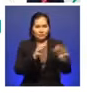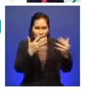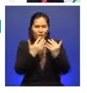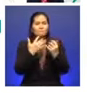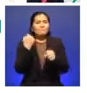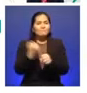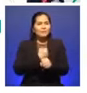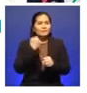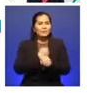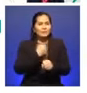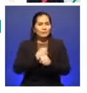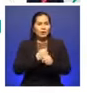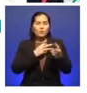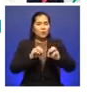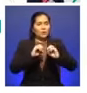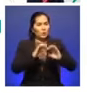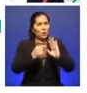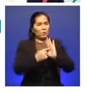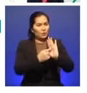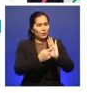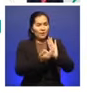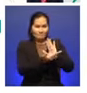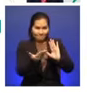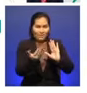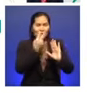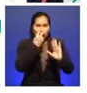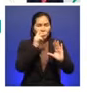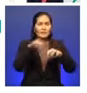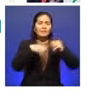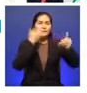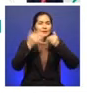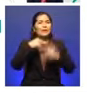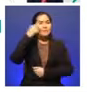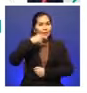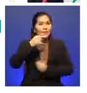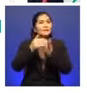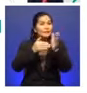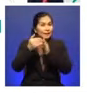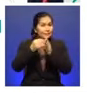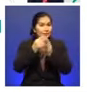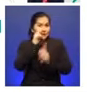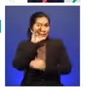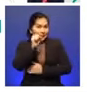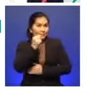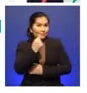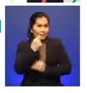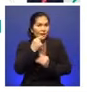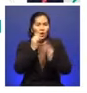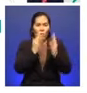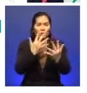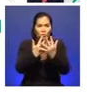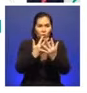ให้เขาสอนและก็สาธิตโดยการจัดกิจกรรมแปรงฟันแล้วก็ย้อมสีคราบฟันเนี้ยให้กับเพื่อนผู้ต้